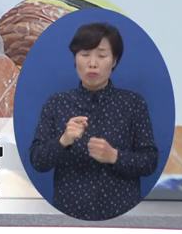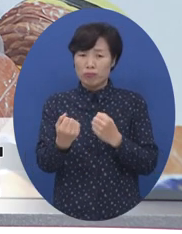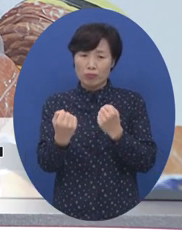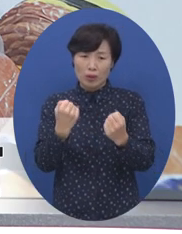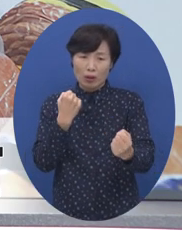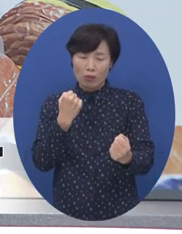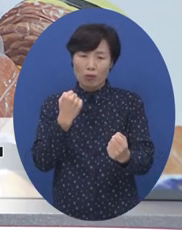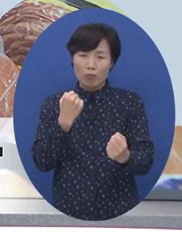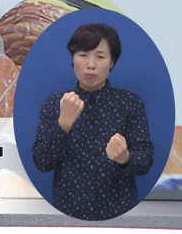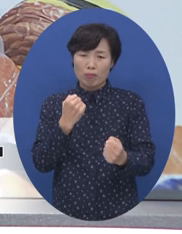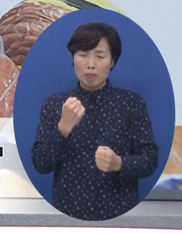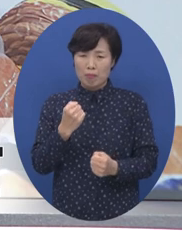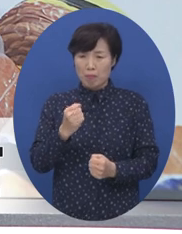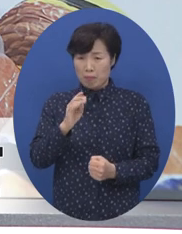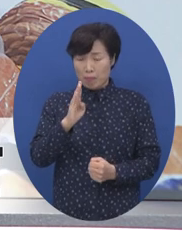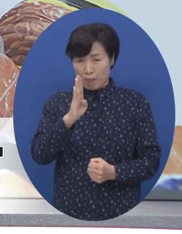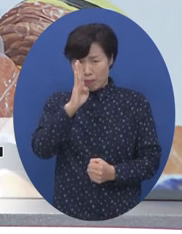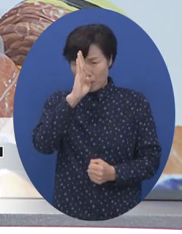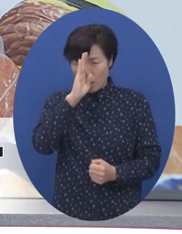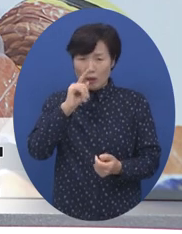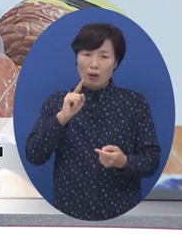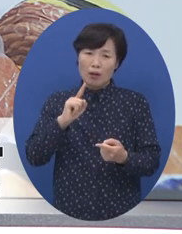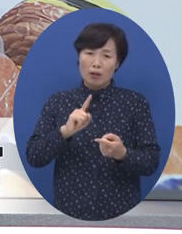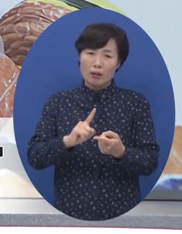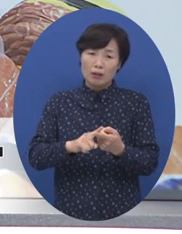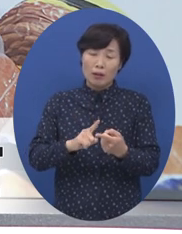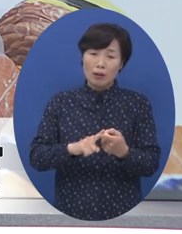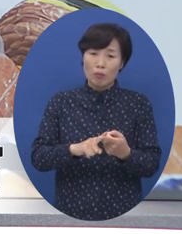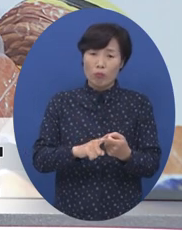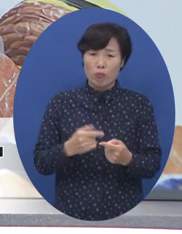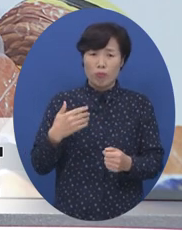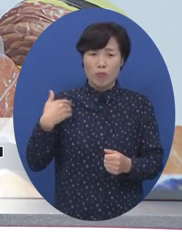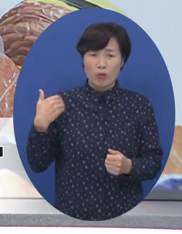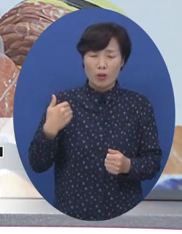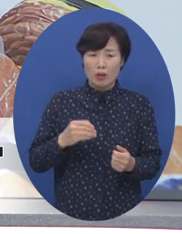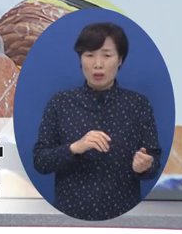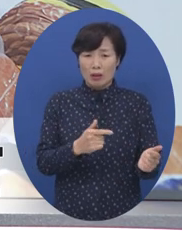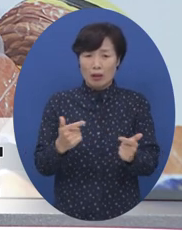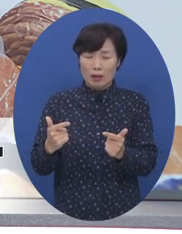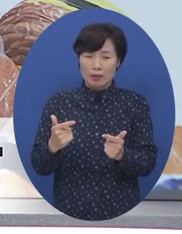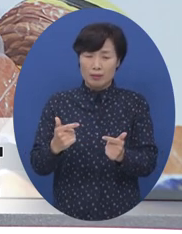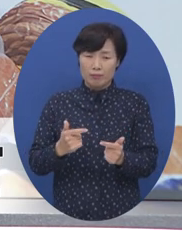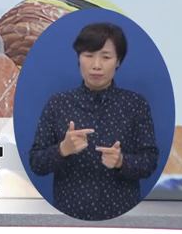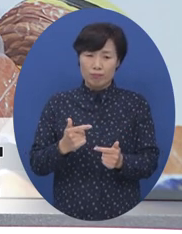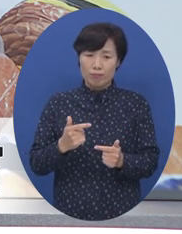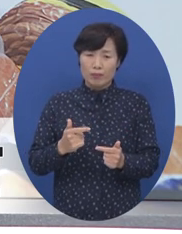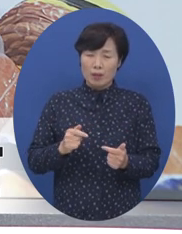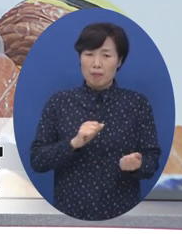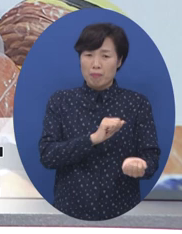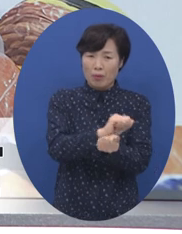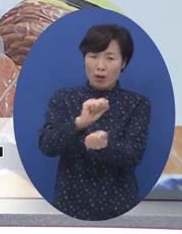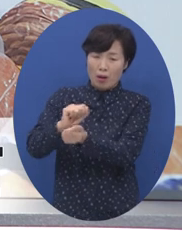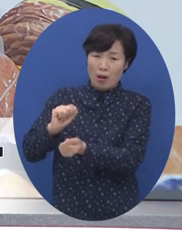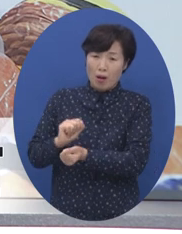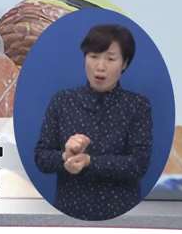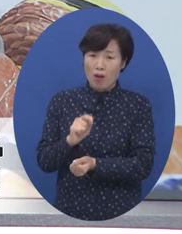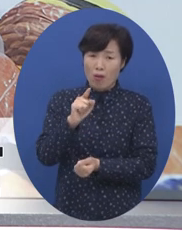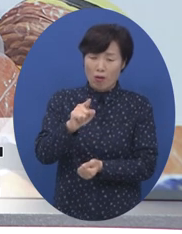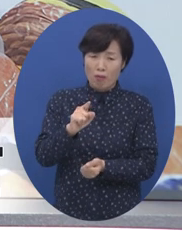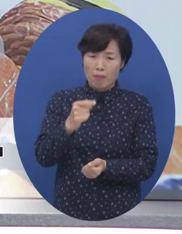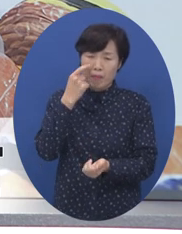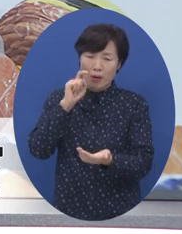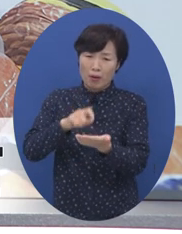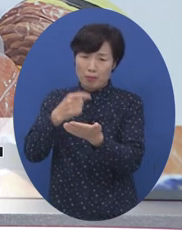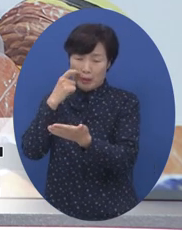축산물 등이 유통되고 있었는데요. 경기도가 단속을 벌였더니 중국 등 아프리카 돼지 열병이 이미 퍼진 곳에서 들여온 물건도